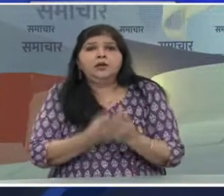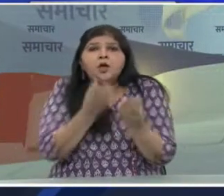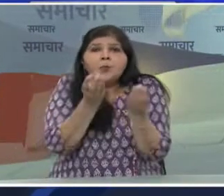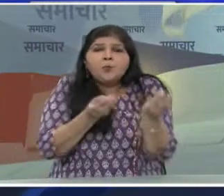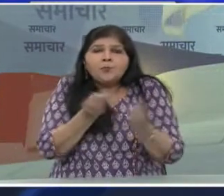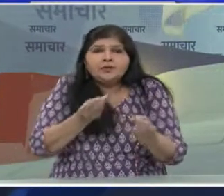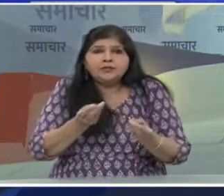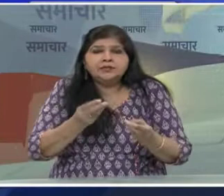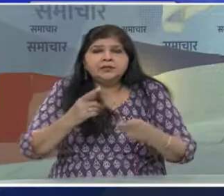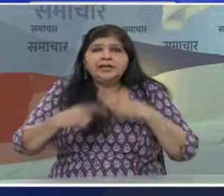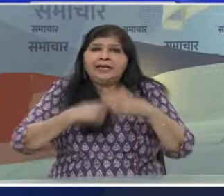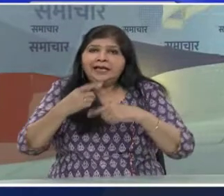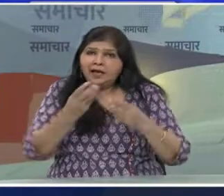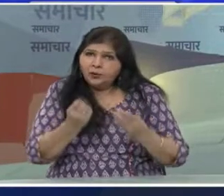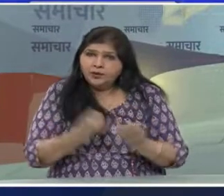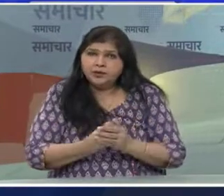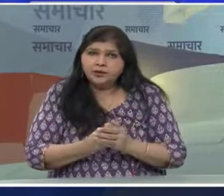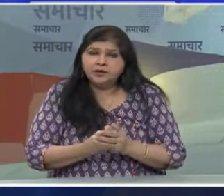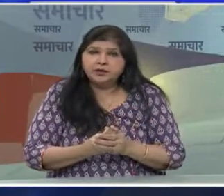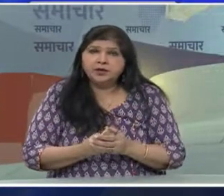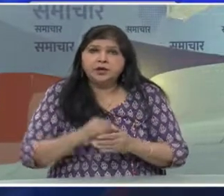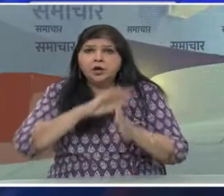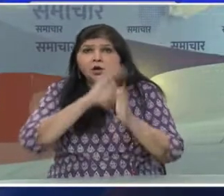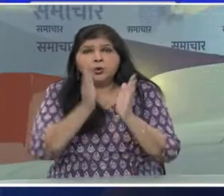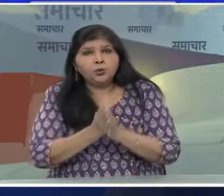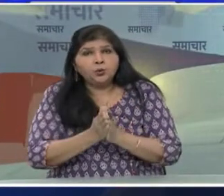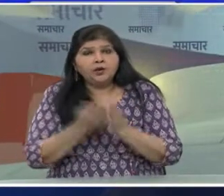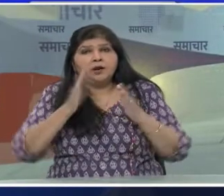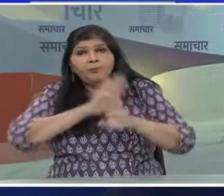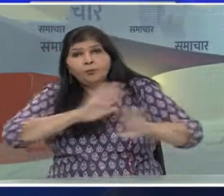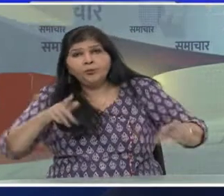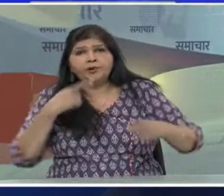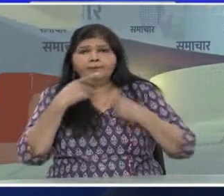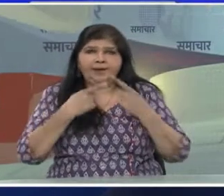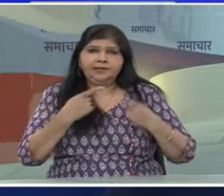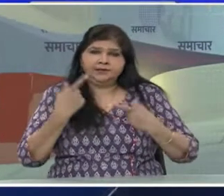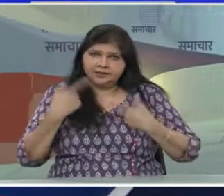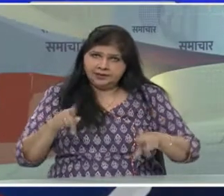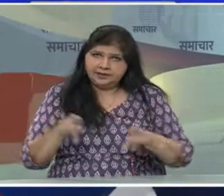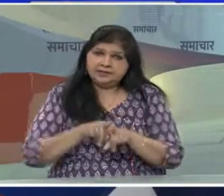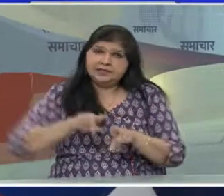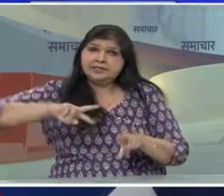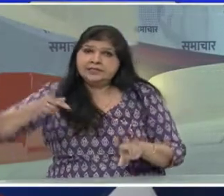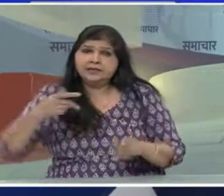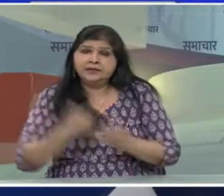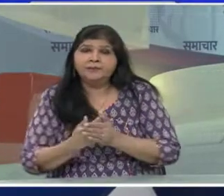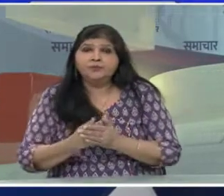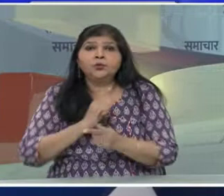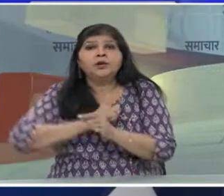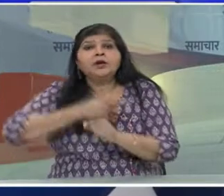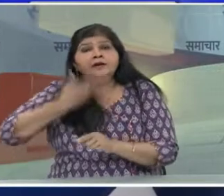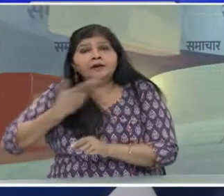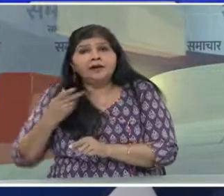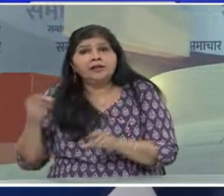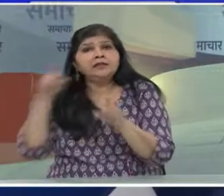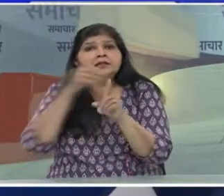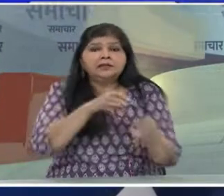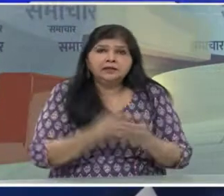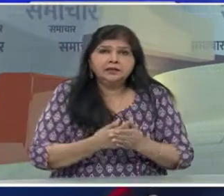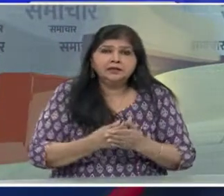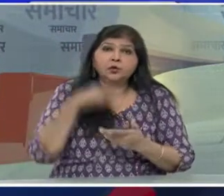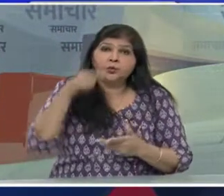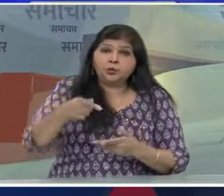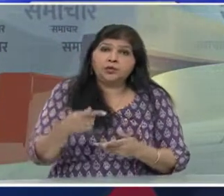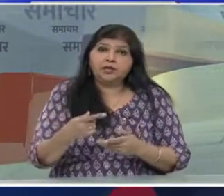और अकाउंटिंग, इक्विटी को पूरा करने की बात कर रहे हैं, तो दूसरी ओर उनको प्रशिक्षण देके ताकि